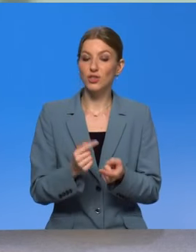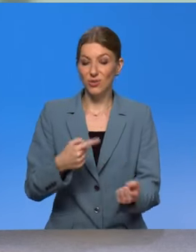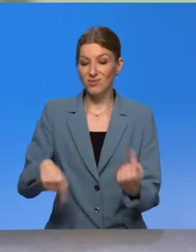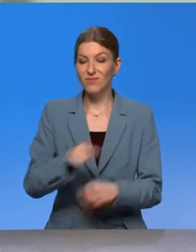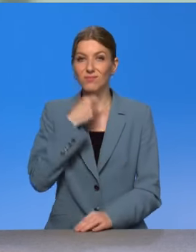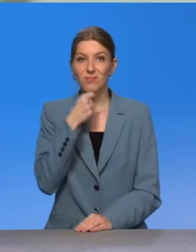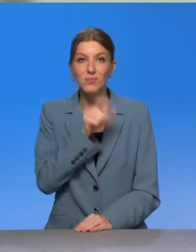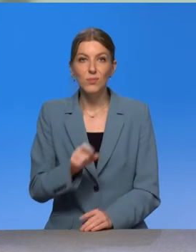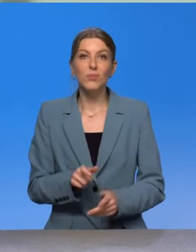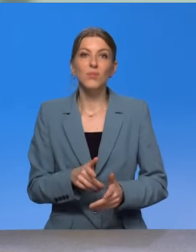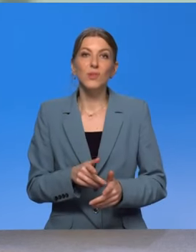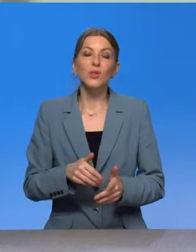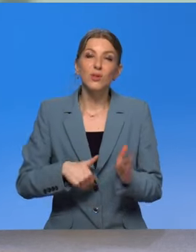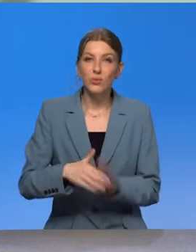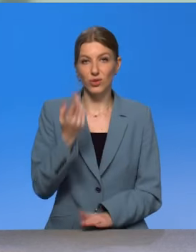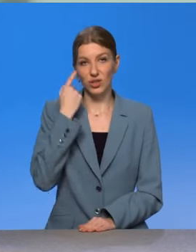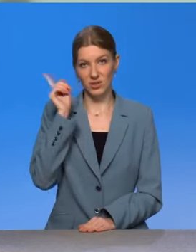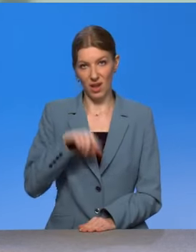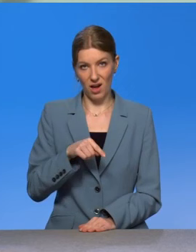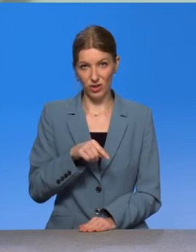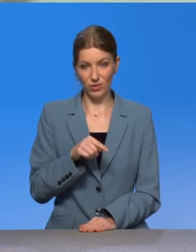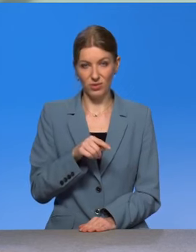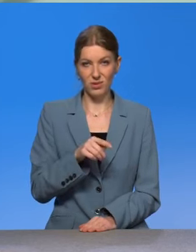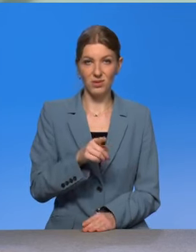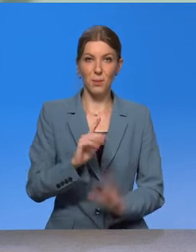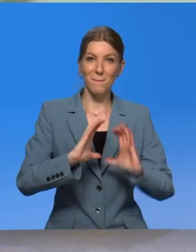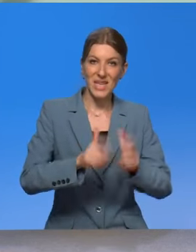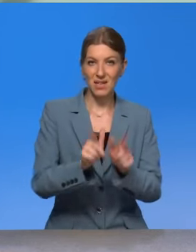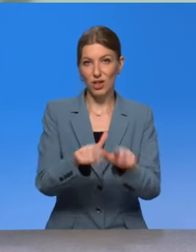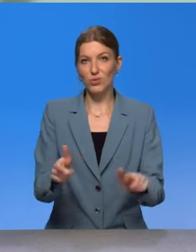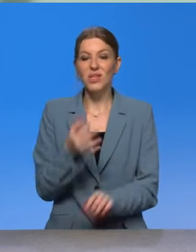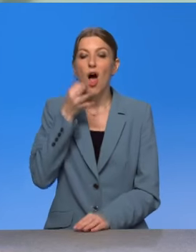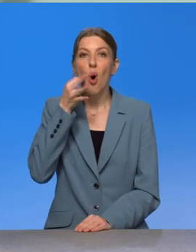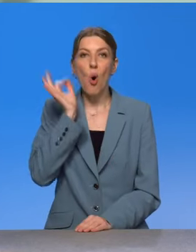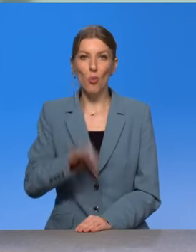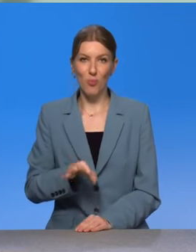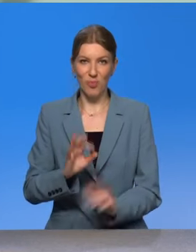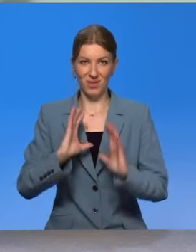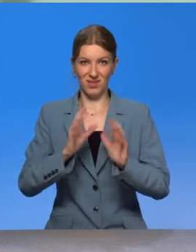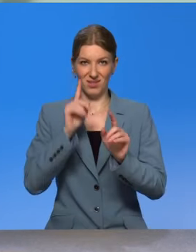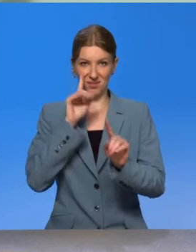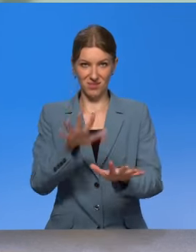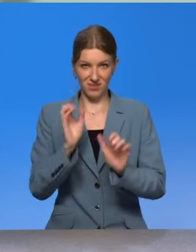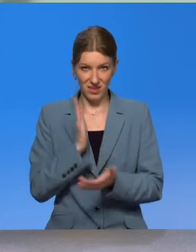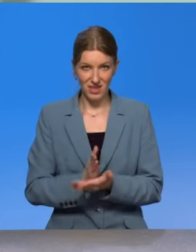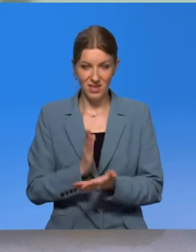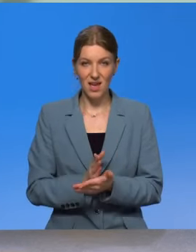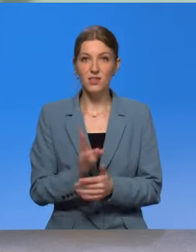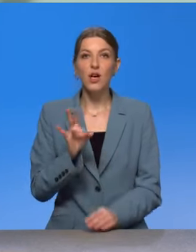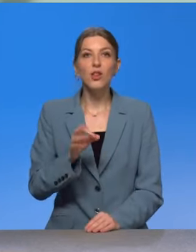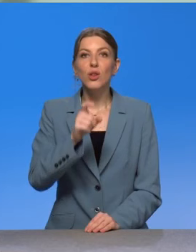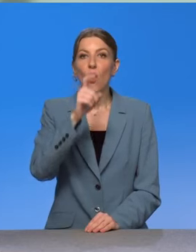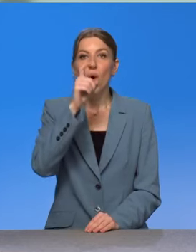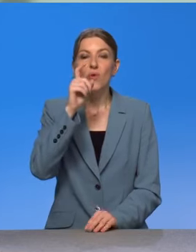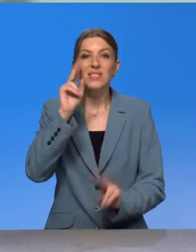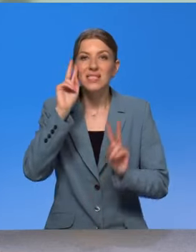людей. То есть опыт жизненный, который позволяет видеть иногда, да, так прозорливо понимать. Но они не знают, не